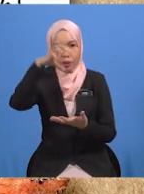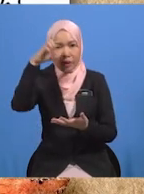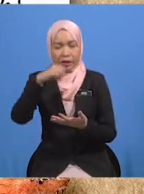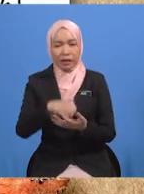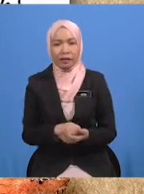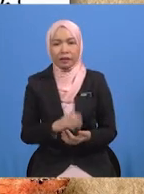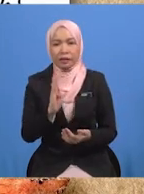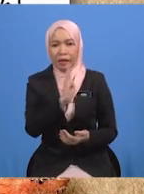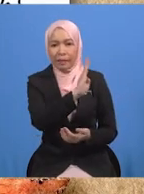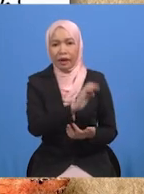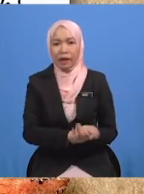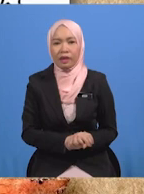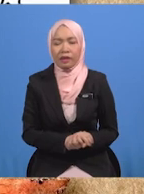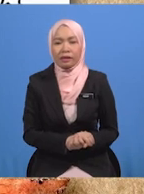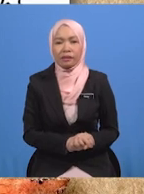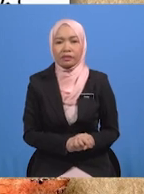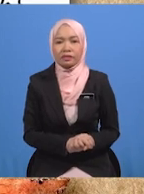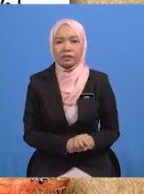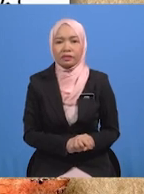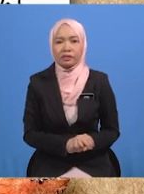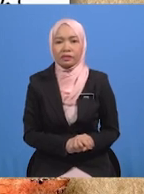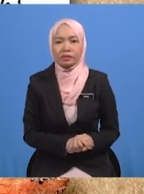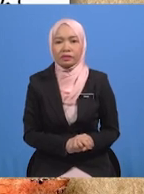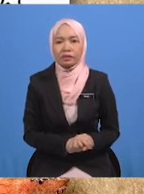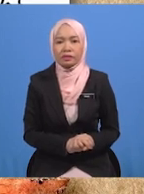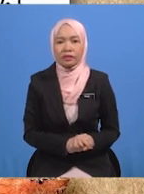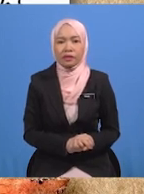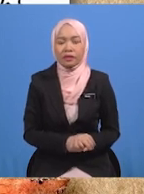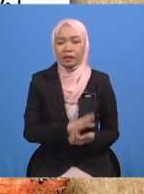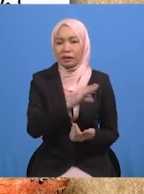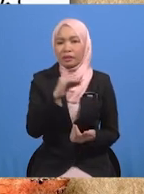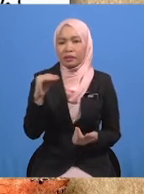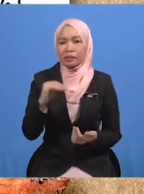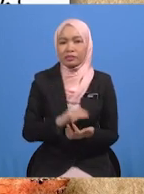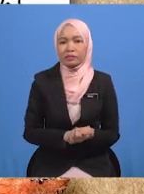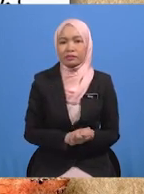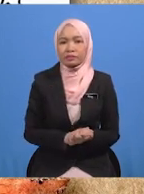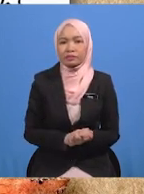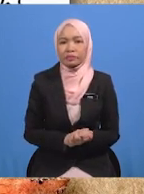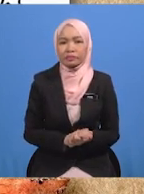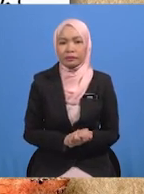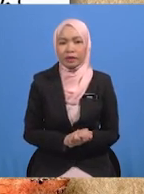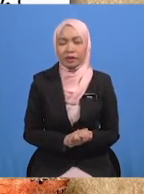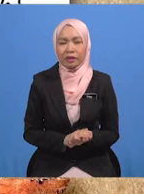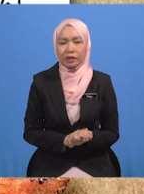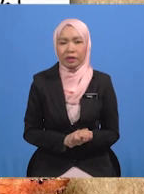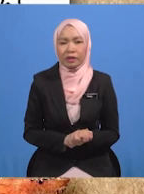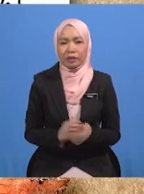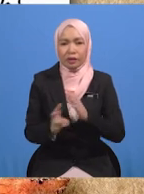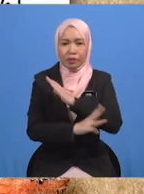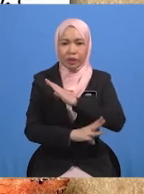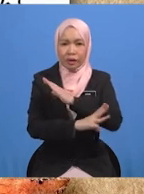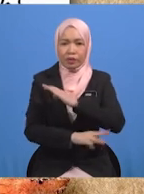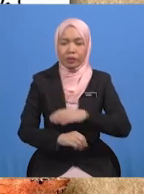tersebut. Perancis contohnya telah lama berminat untuk menguasai wilayah-wilayah di bawah